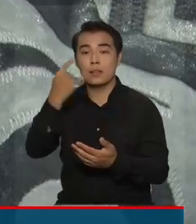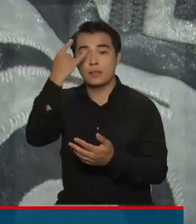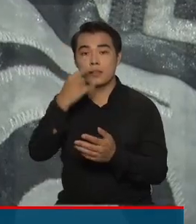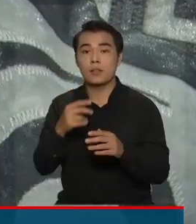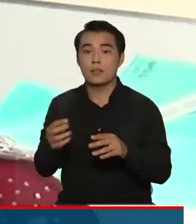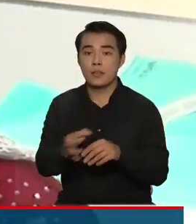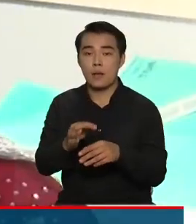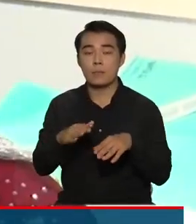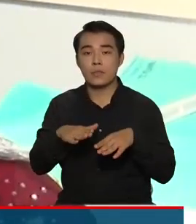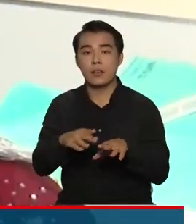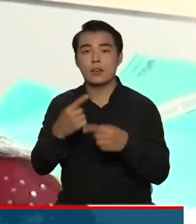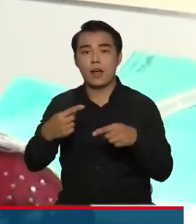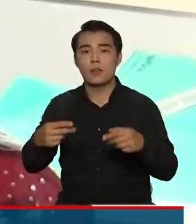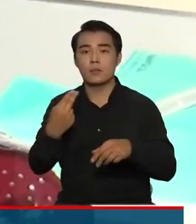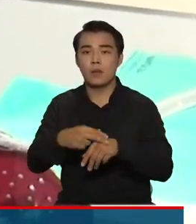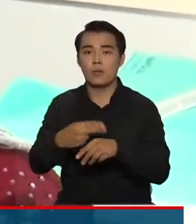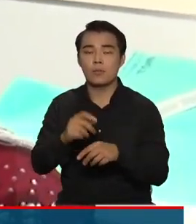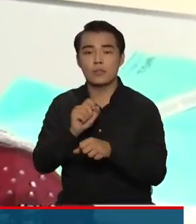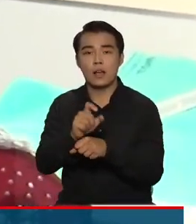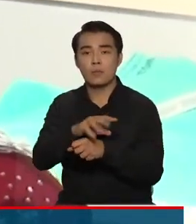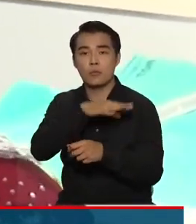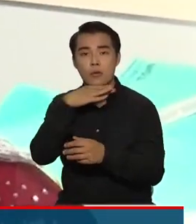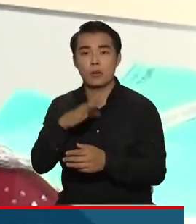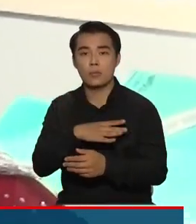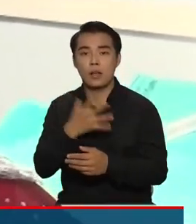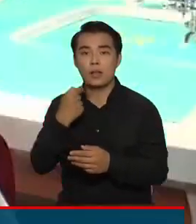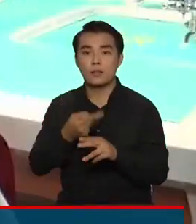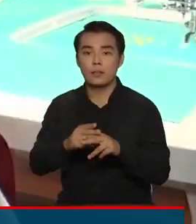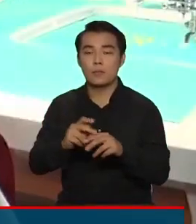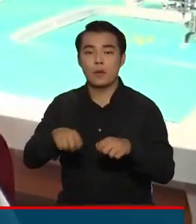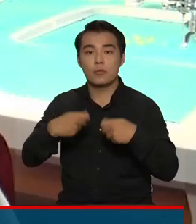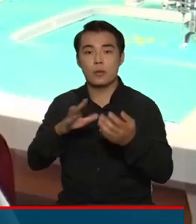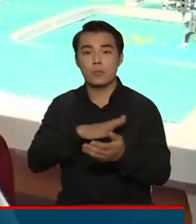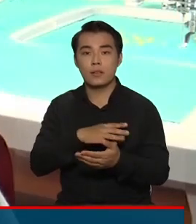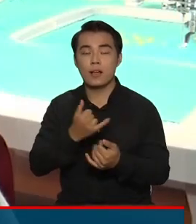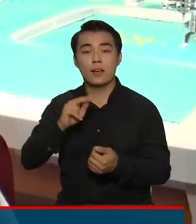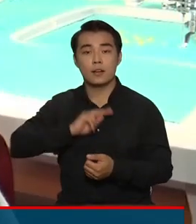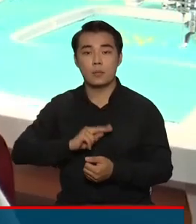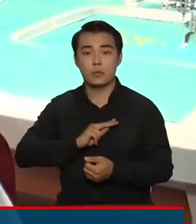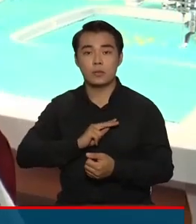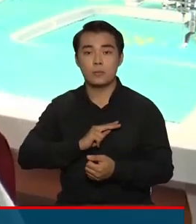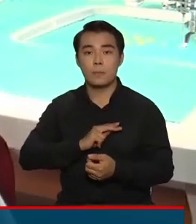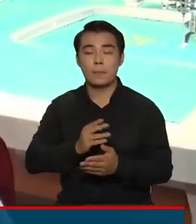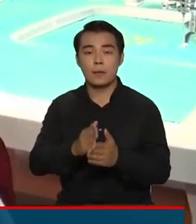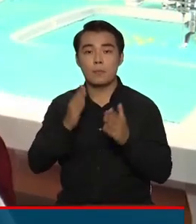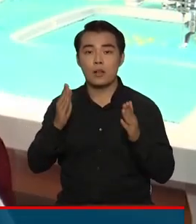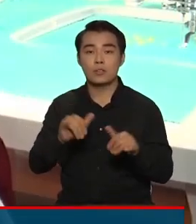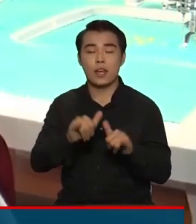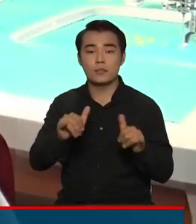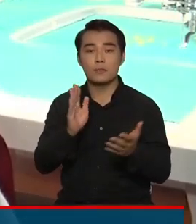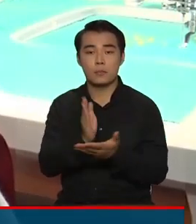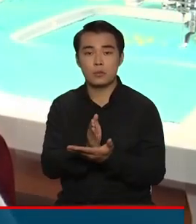бастағасын сұраныстар көп түсті. Сосын маған патент берді. Жұмыста енді үлкейе береміз,